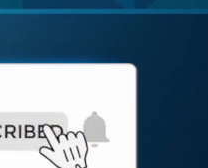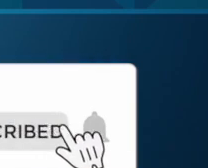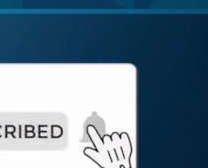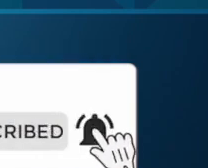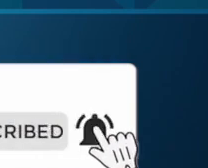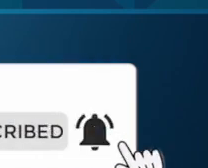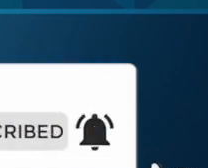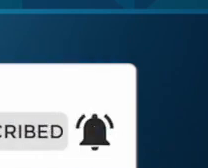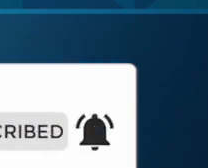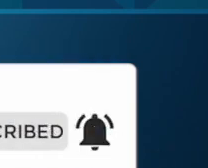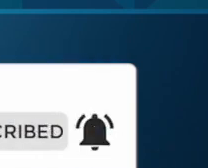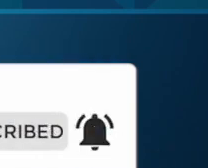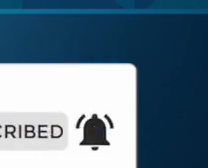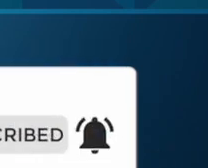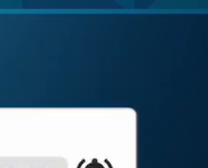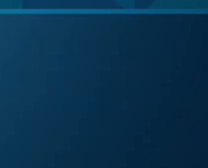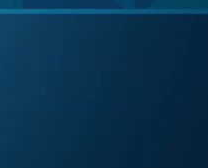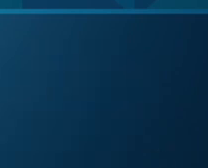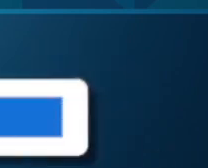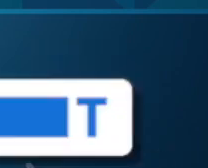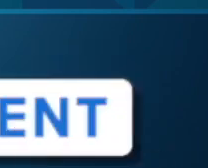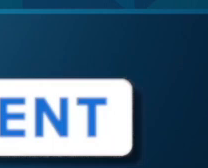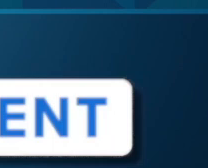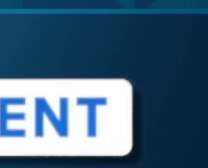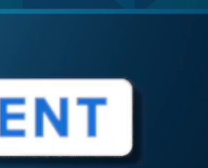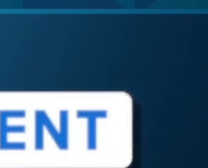RTTL hanehang butão notificação.